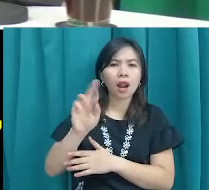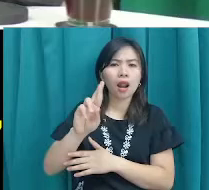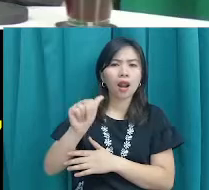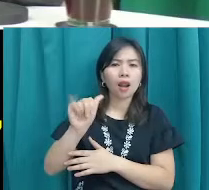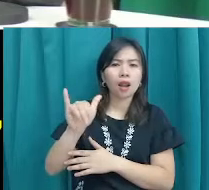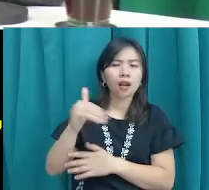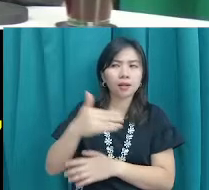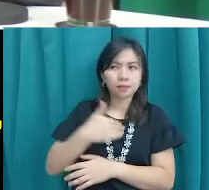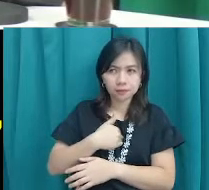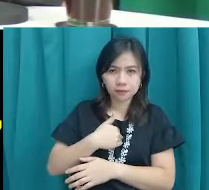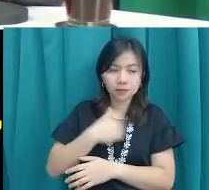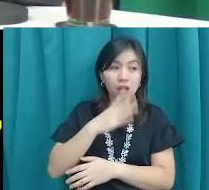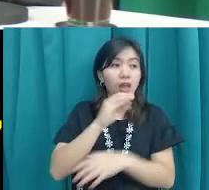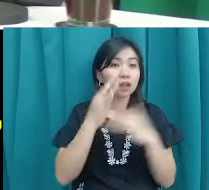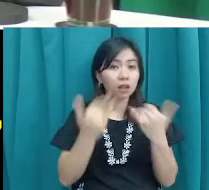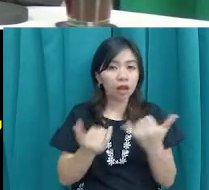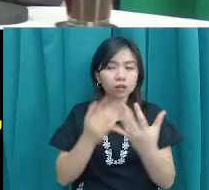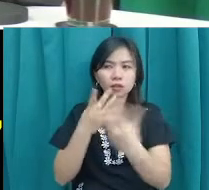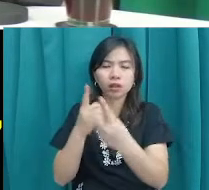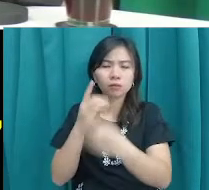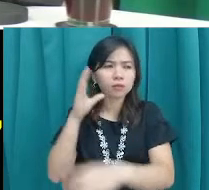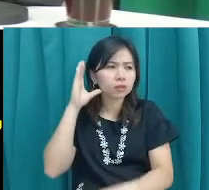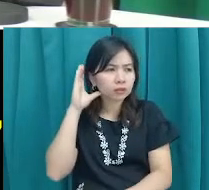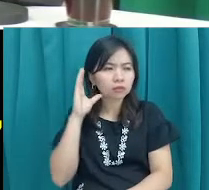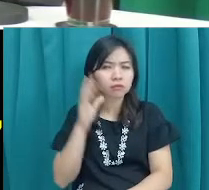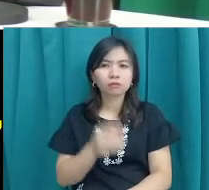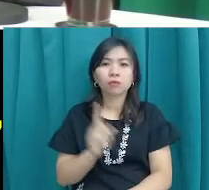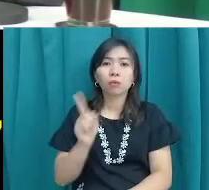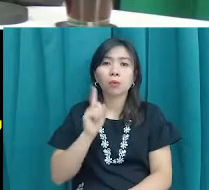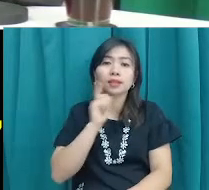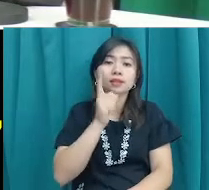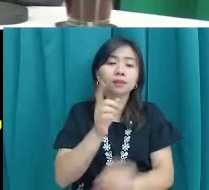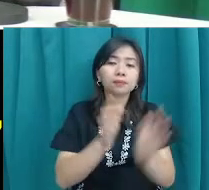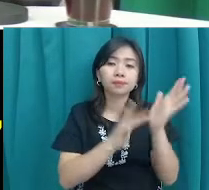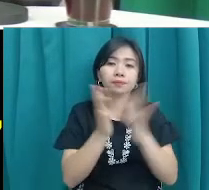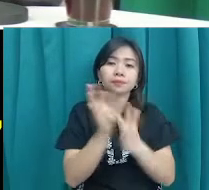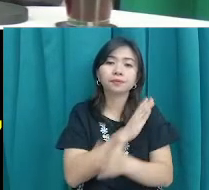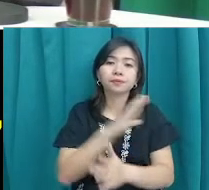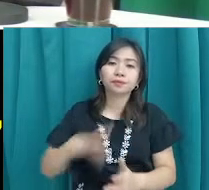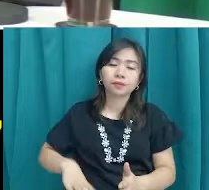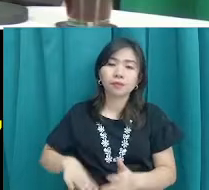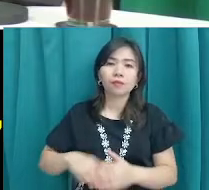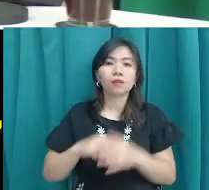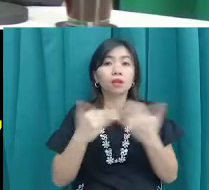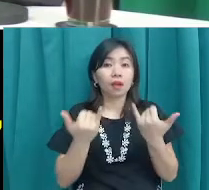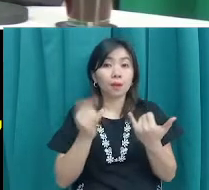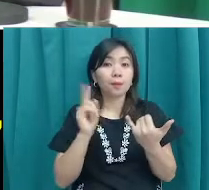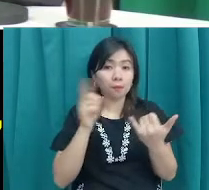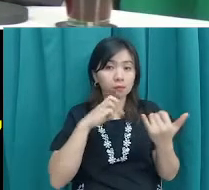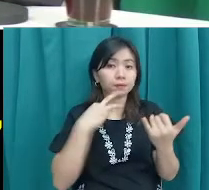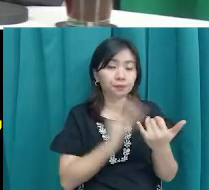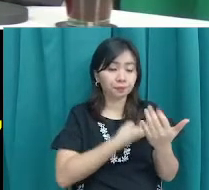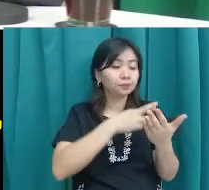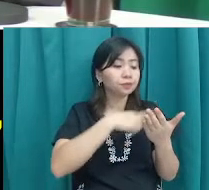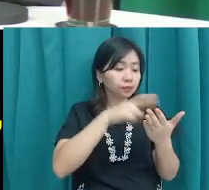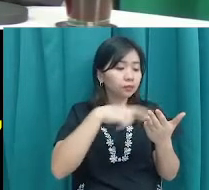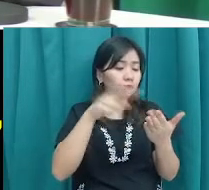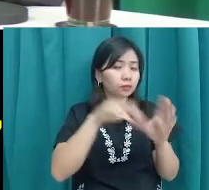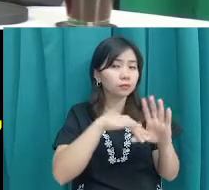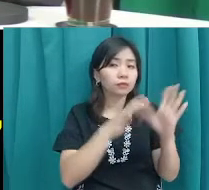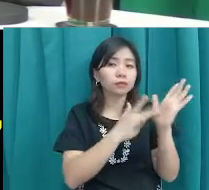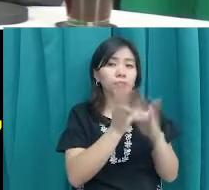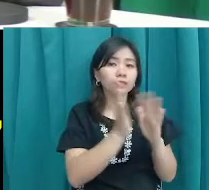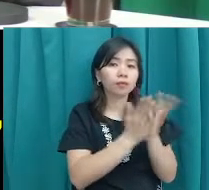ito, nakita natin, binasa natin, sabi ko, babasahin pa lang natin, maintindihan nyo na. Nung binasa po natin, makikita po ninyo mga kapatid,